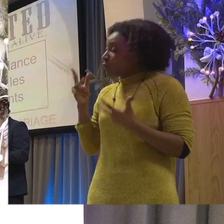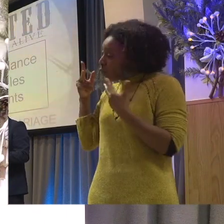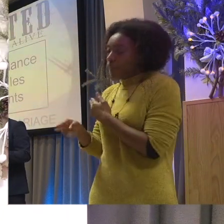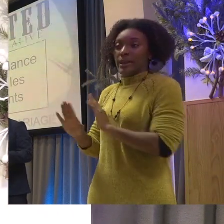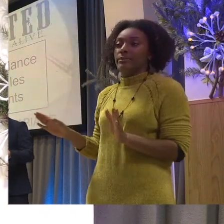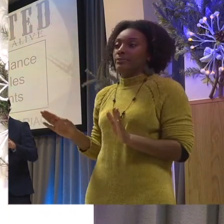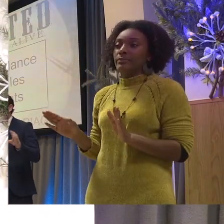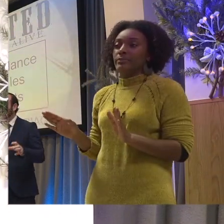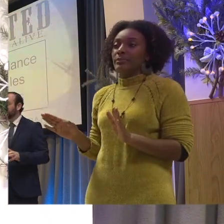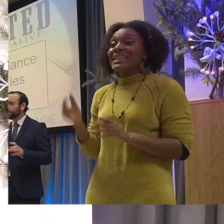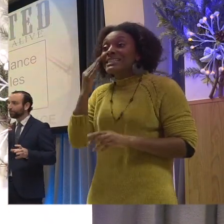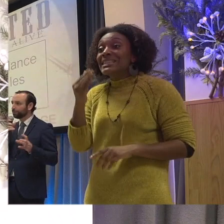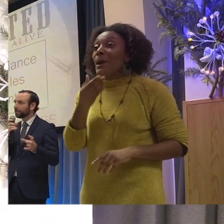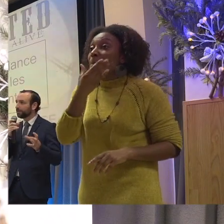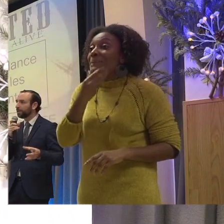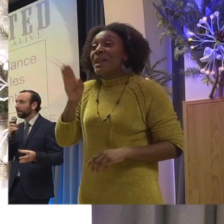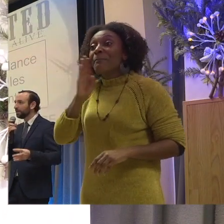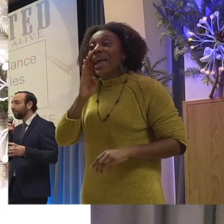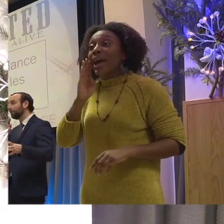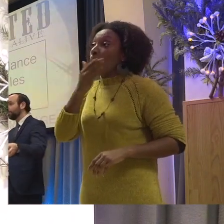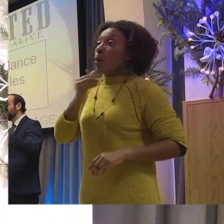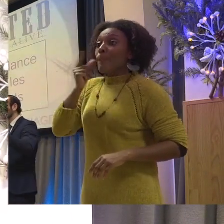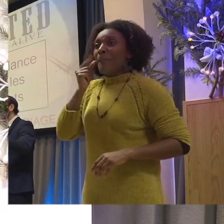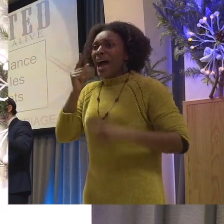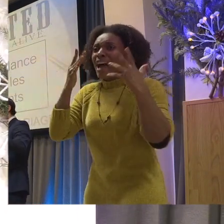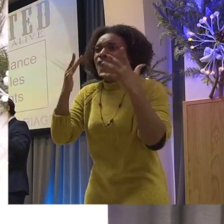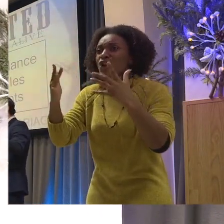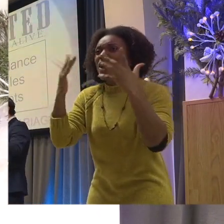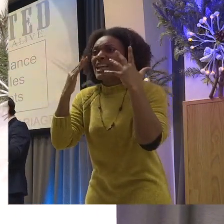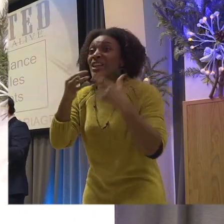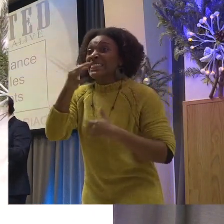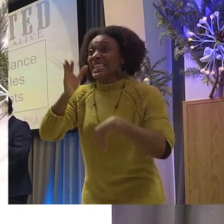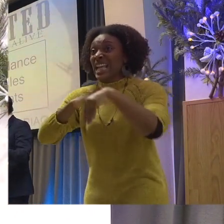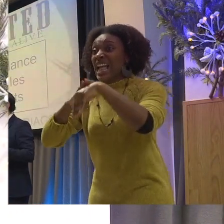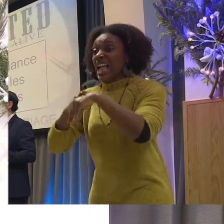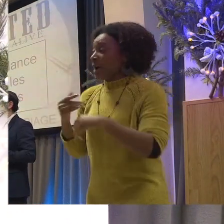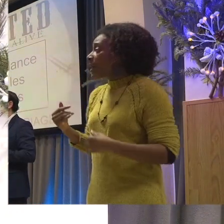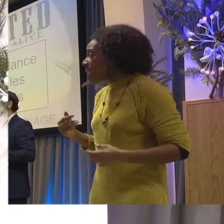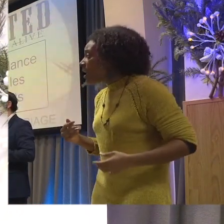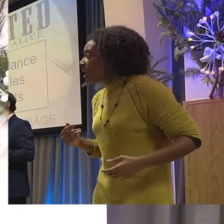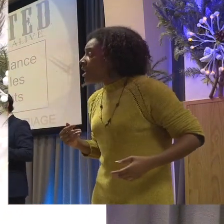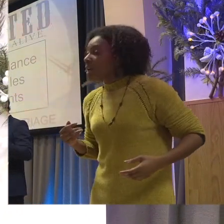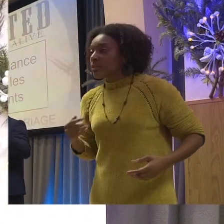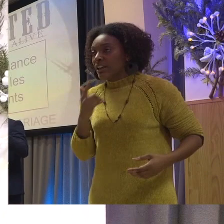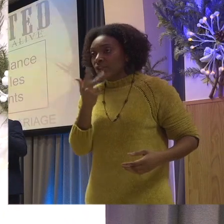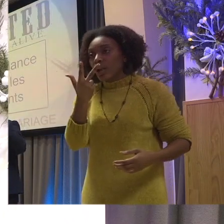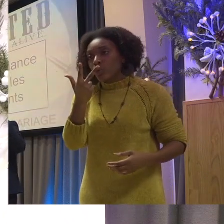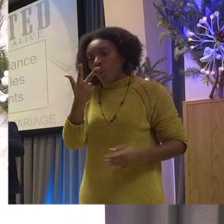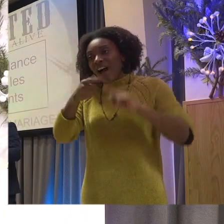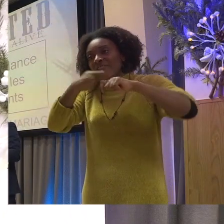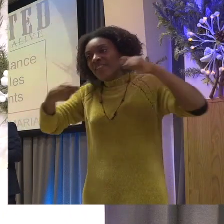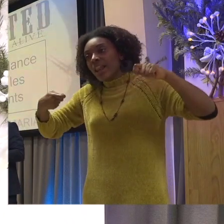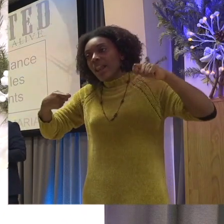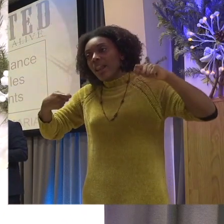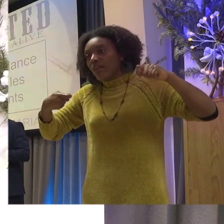couple, ton beau-père, ta belle-mère, ton père, ta mère a une influence sur ton mariage, ce n'est plus une corde à 3 fils, parce que ça sera eux qui contrôleront